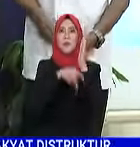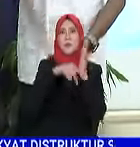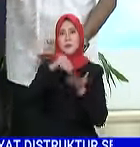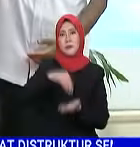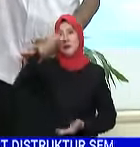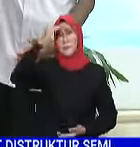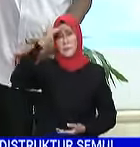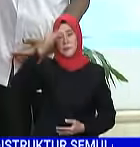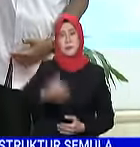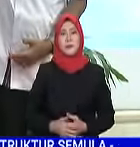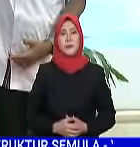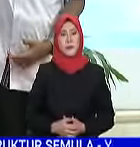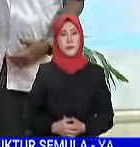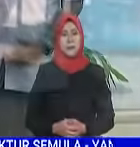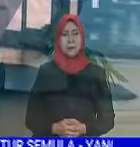Johor.